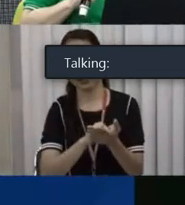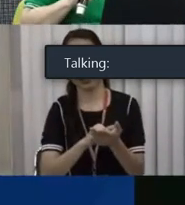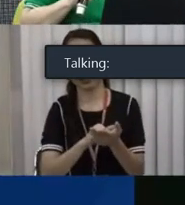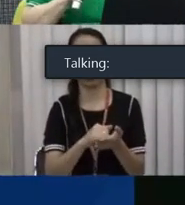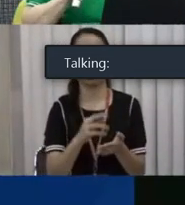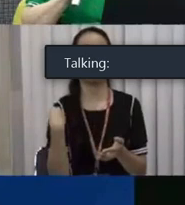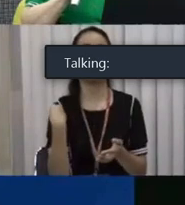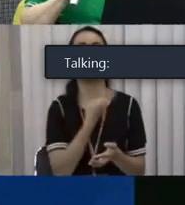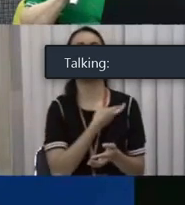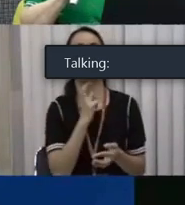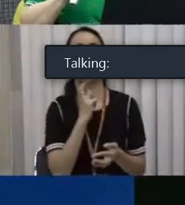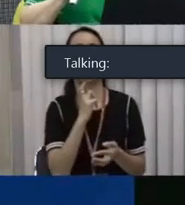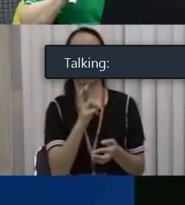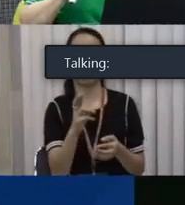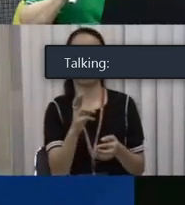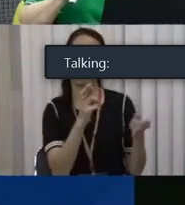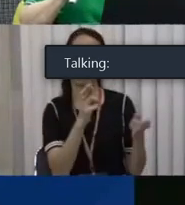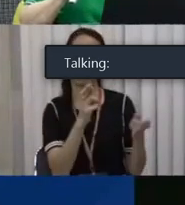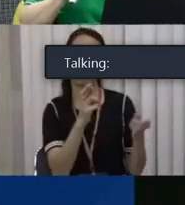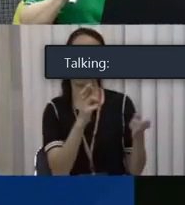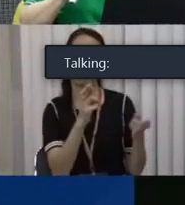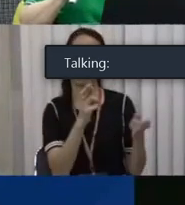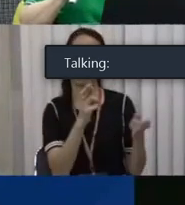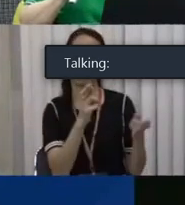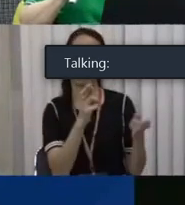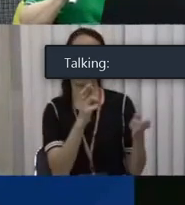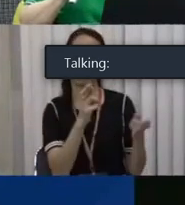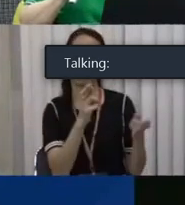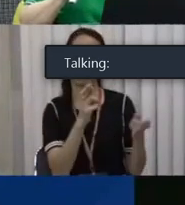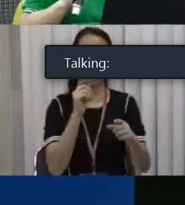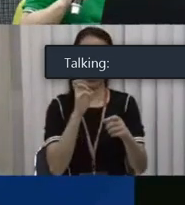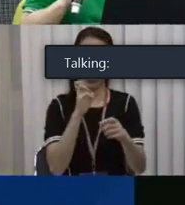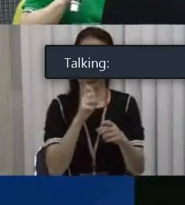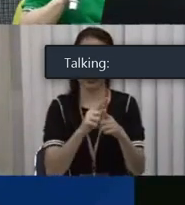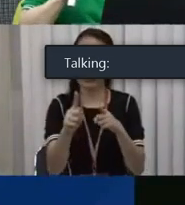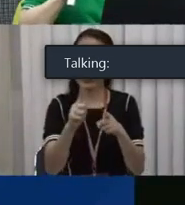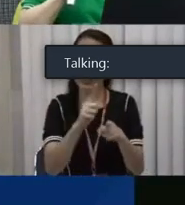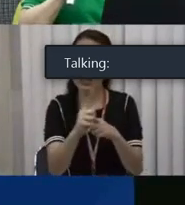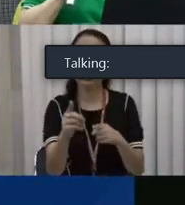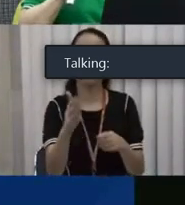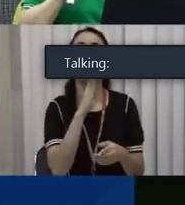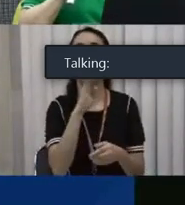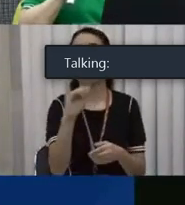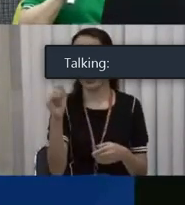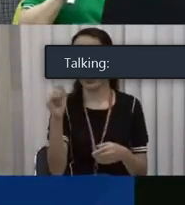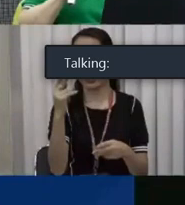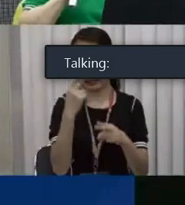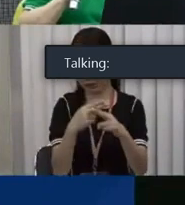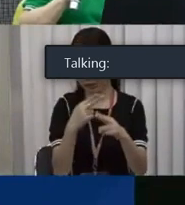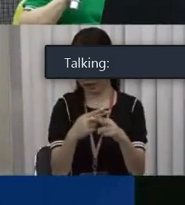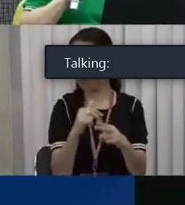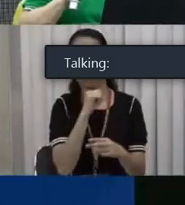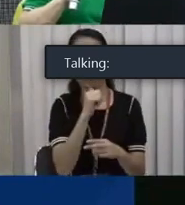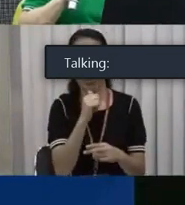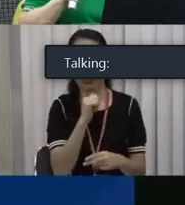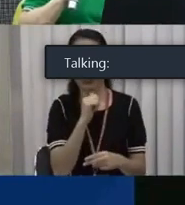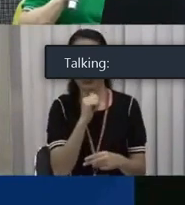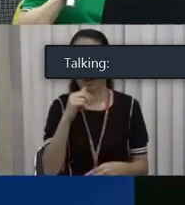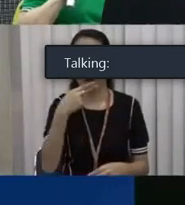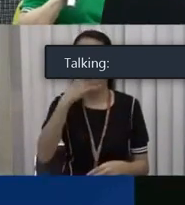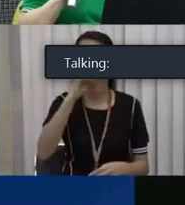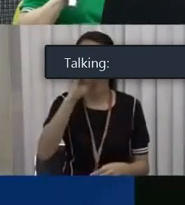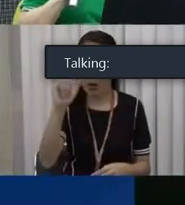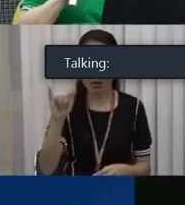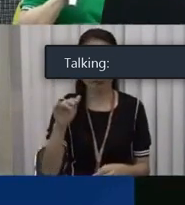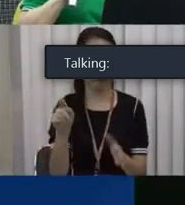tinguha. Know each co-worker by name. One way of respecting others, maunang pagtawag